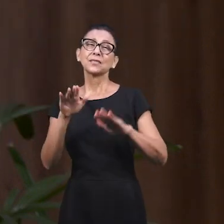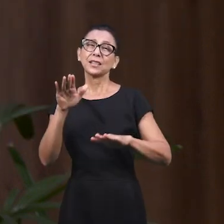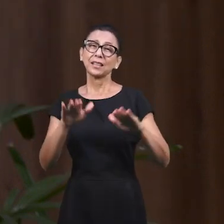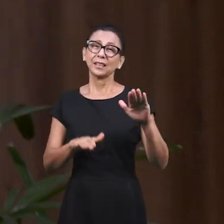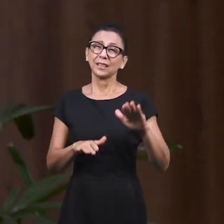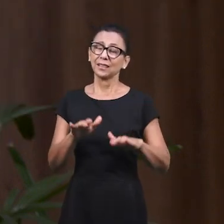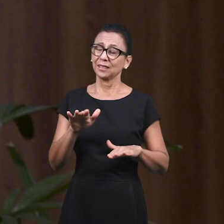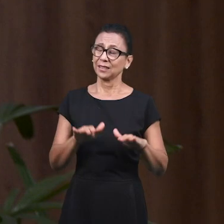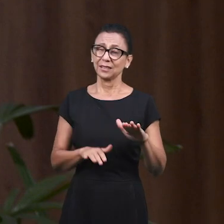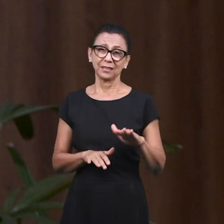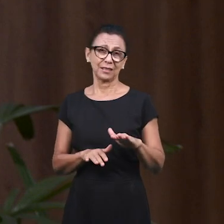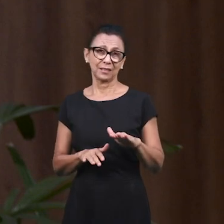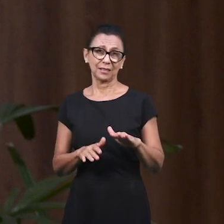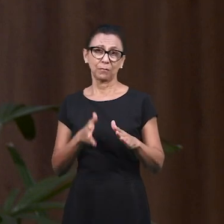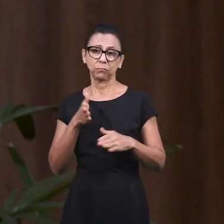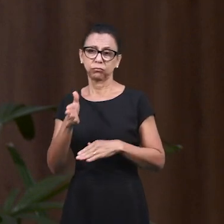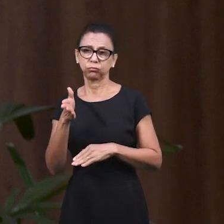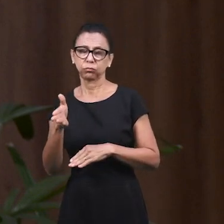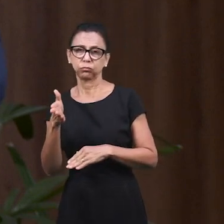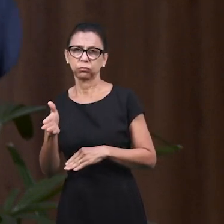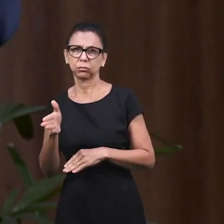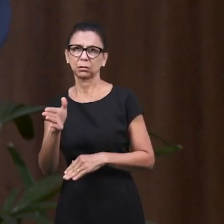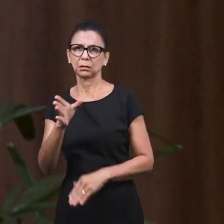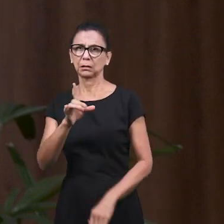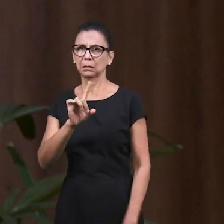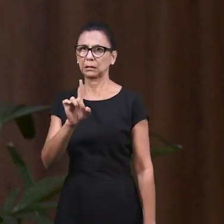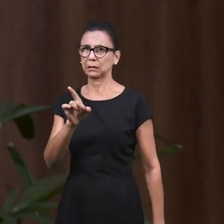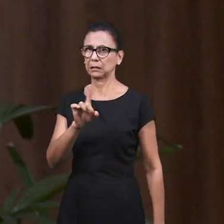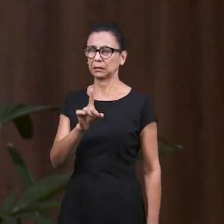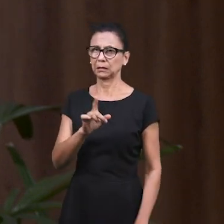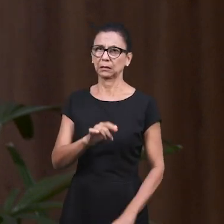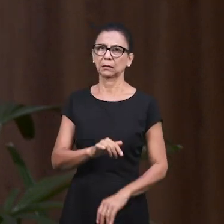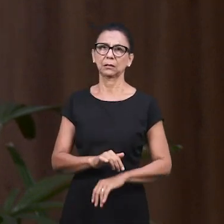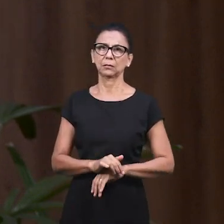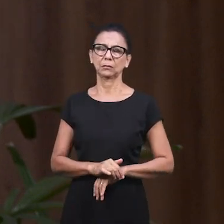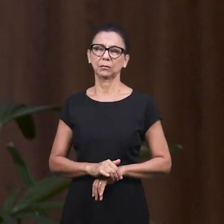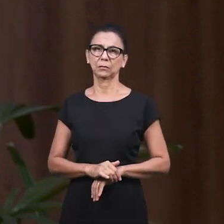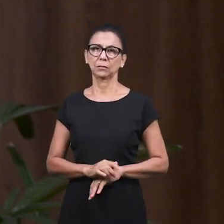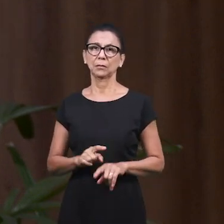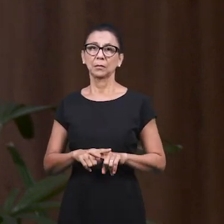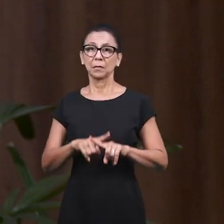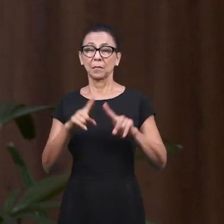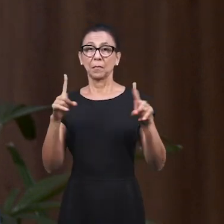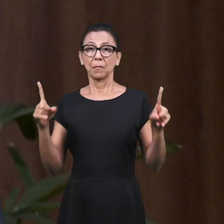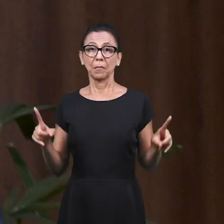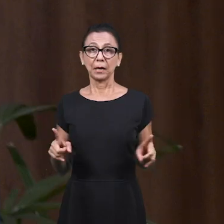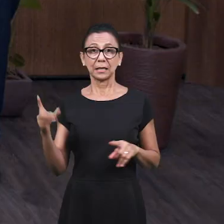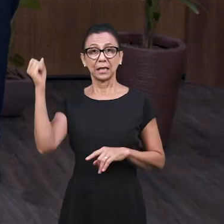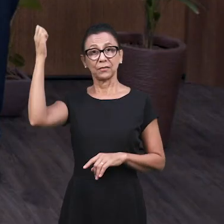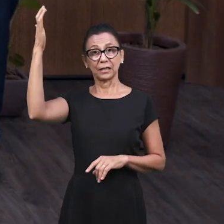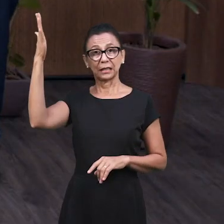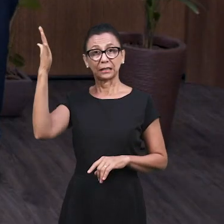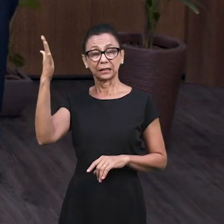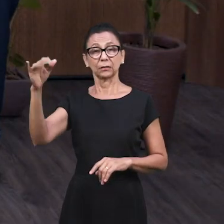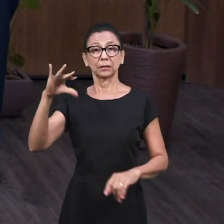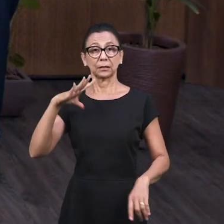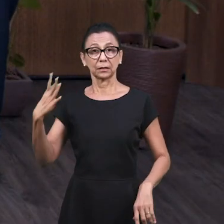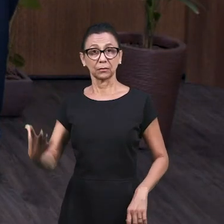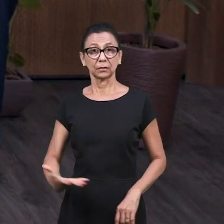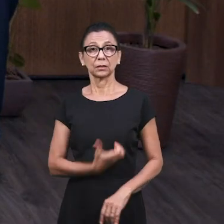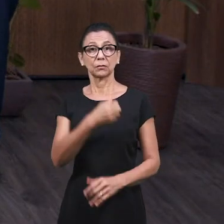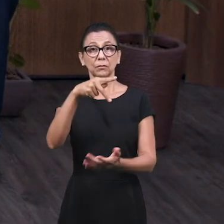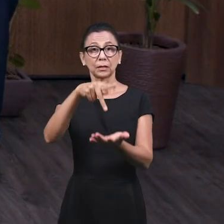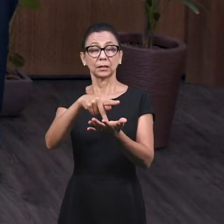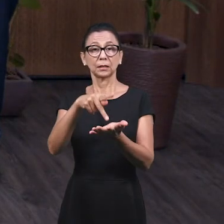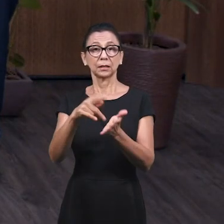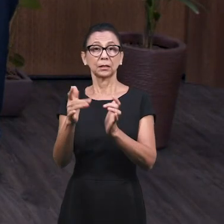transitoires. Rien de ce que Jésus réellement apporte pour la vie de l'homme. Parce que le salut véritable, n'est-ce pas,